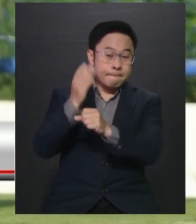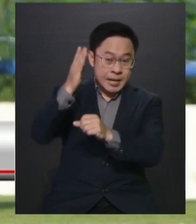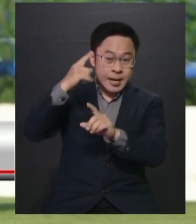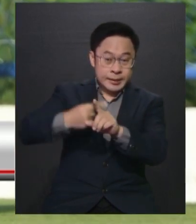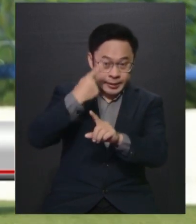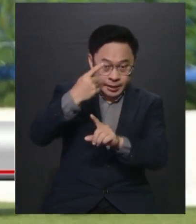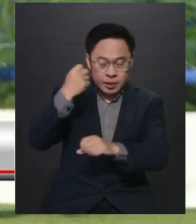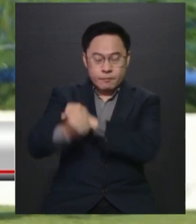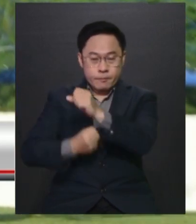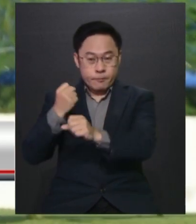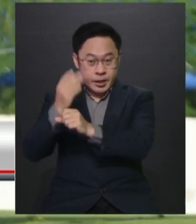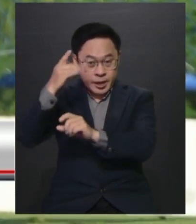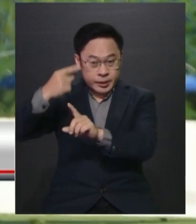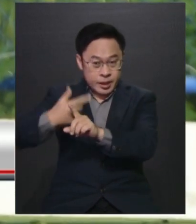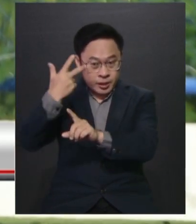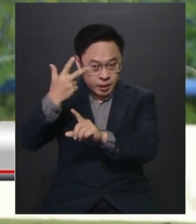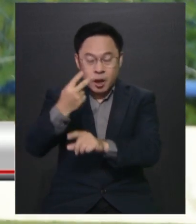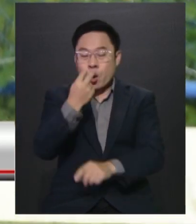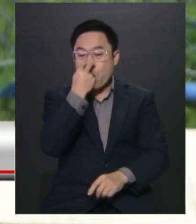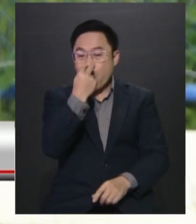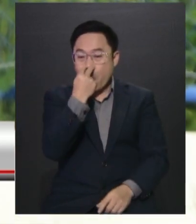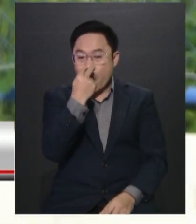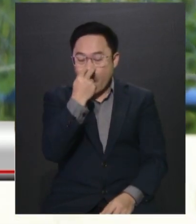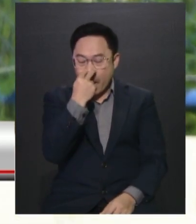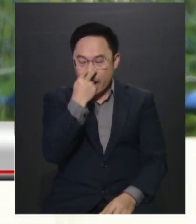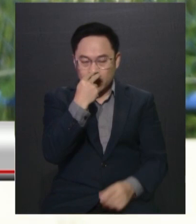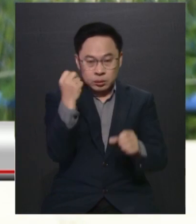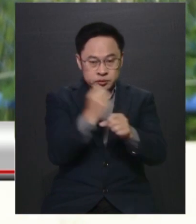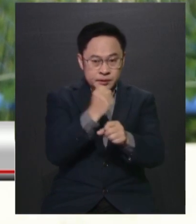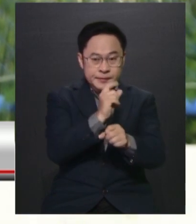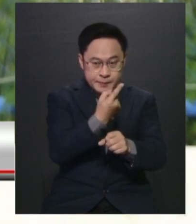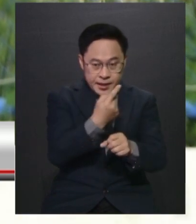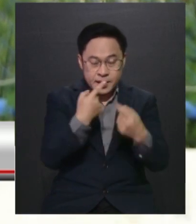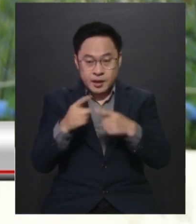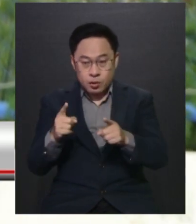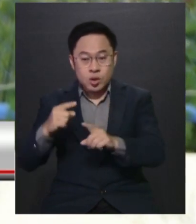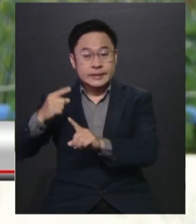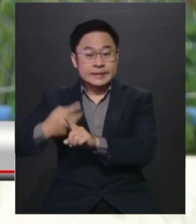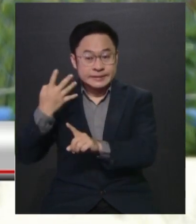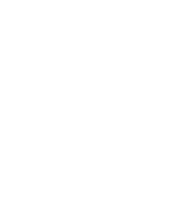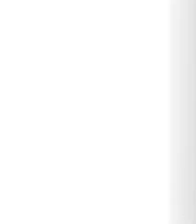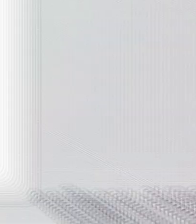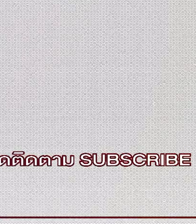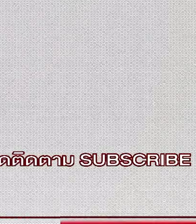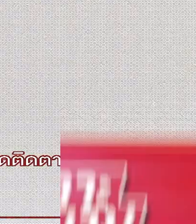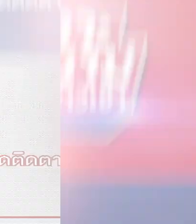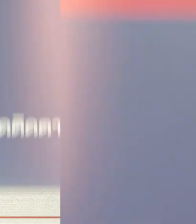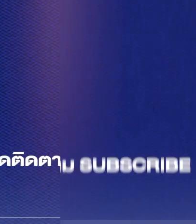กราคมแล้วก็มีนาคมในการเตรียมทีมก่อนที่เมษายนนี่ของจริงนะ ใช่ค่ะ ที่กาตาร์นะครับ ครับ